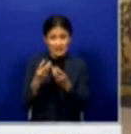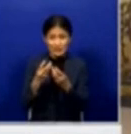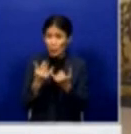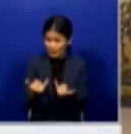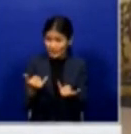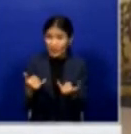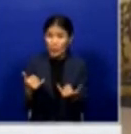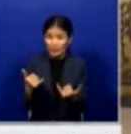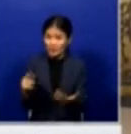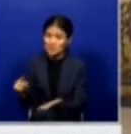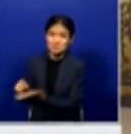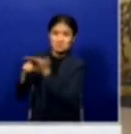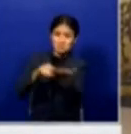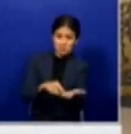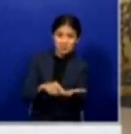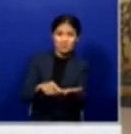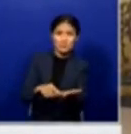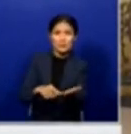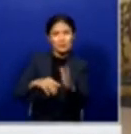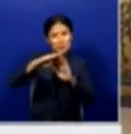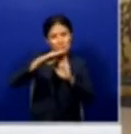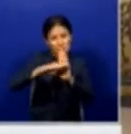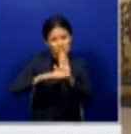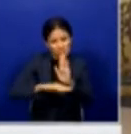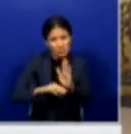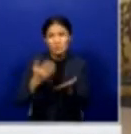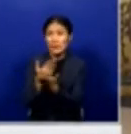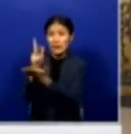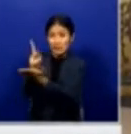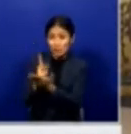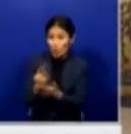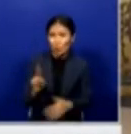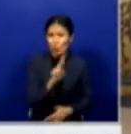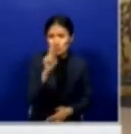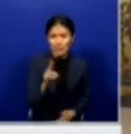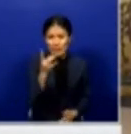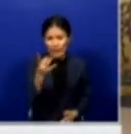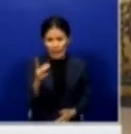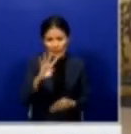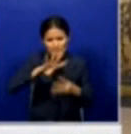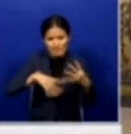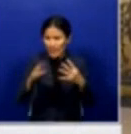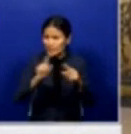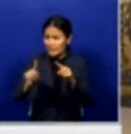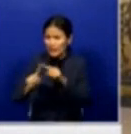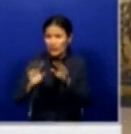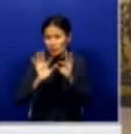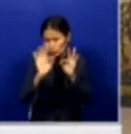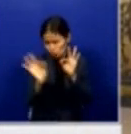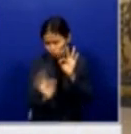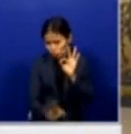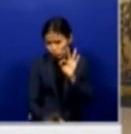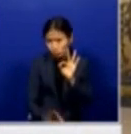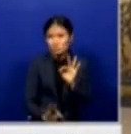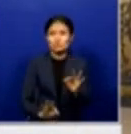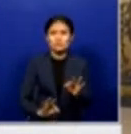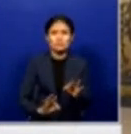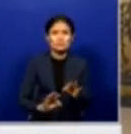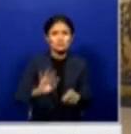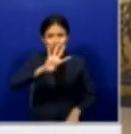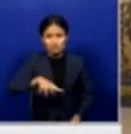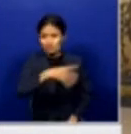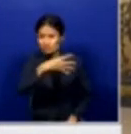ให้กับที่ประชุมแห่งนี้ได้ดูและที่ประชุมจะได้อนุมัติเหมือนกับที่เราดูเรื่องของงบประมาณประจำปีนะครับเพื่อ